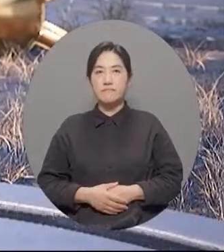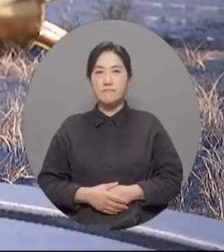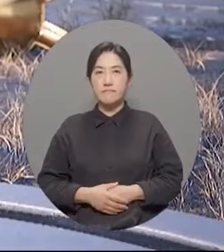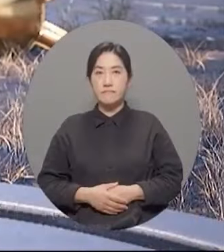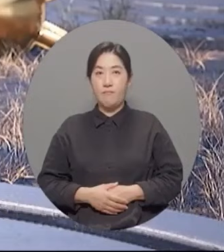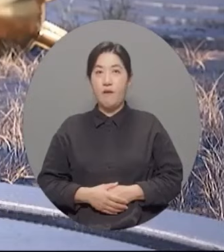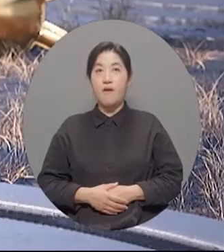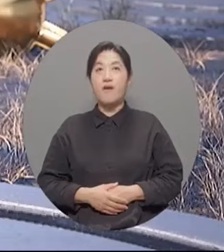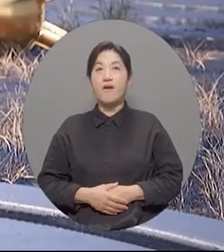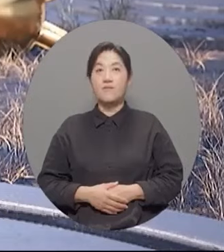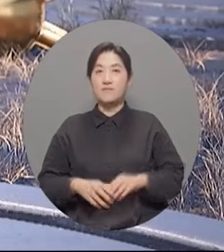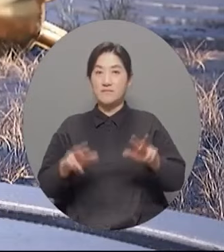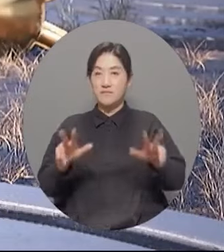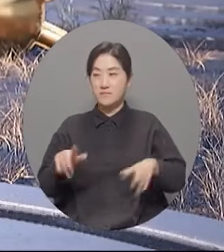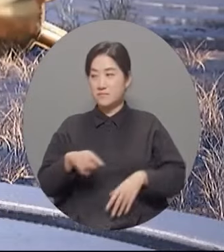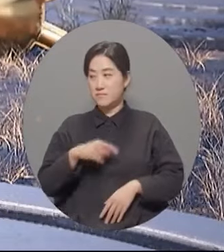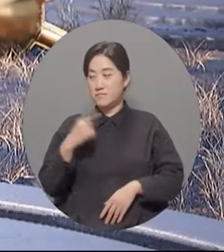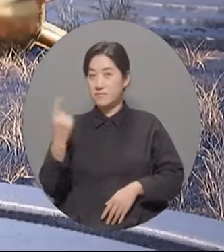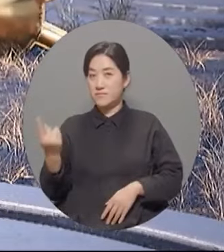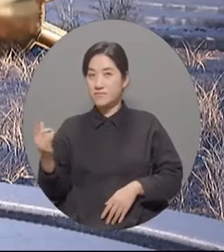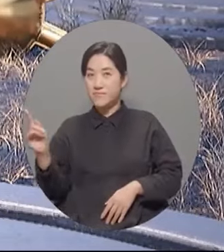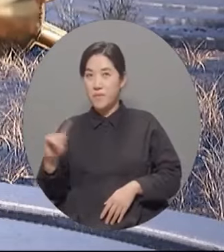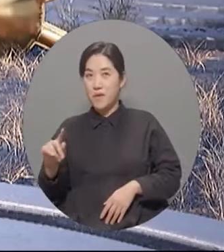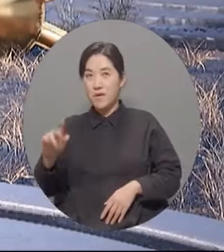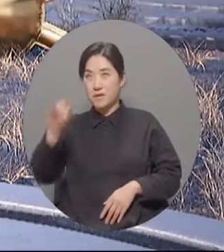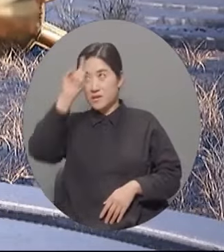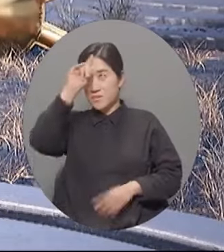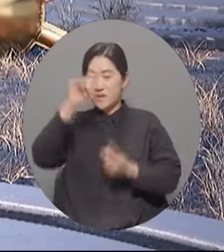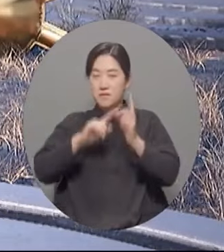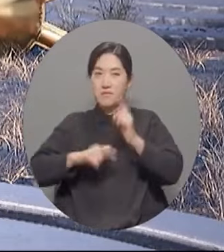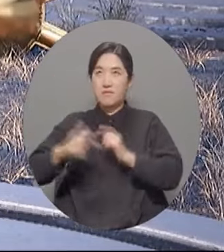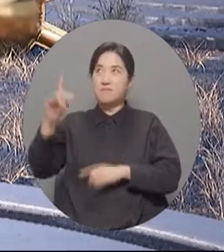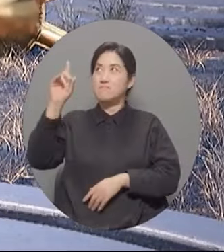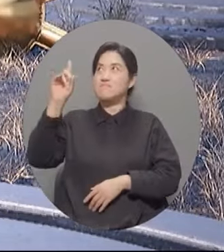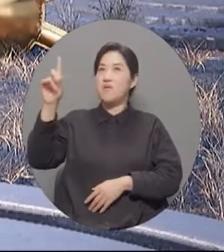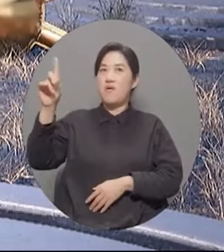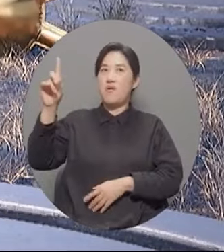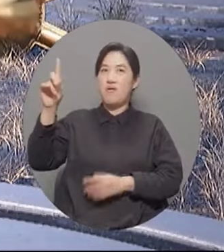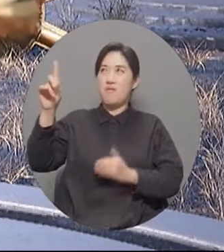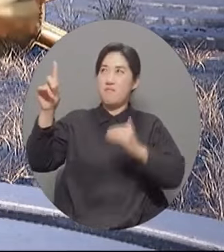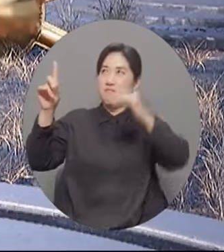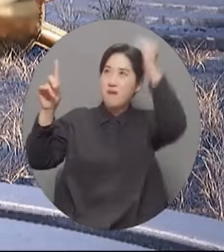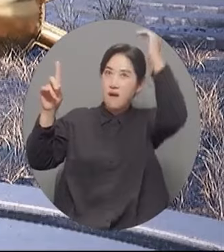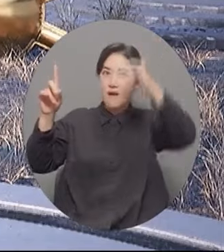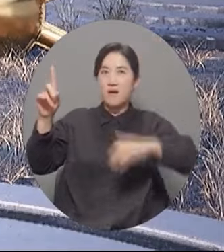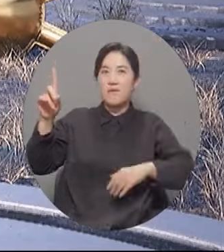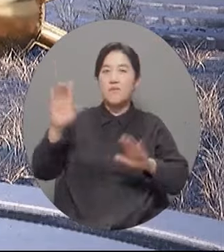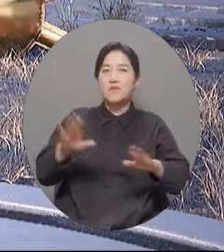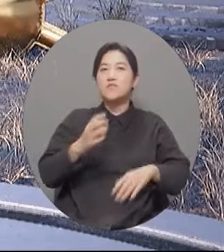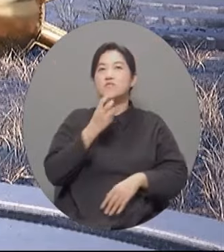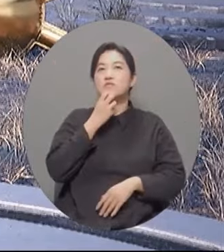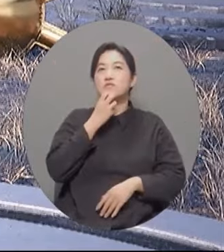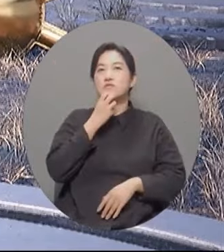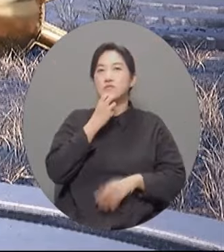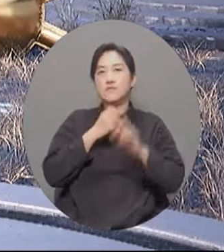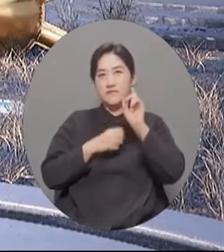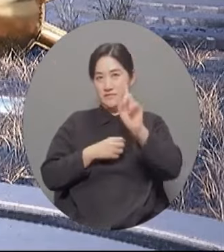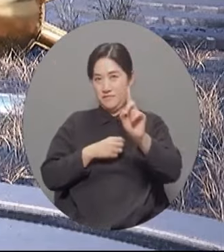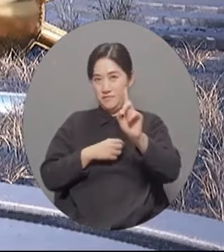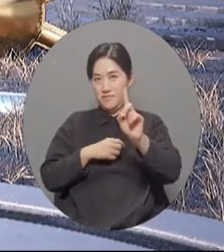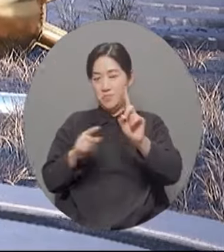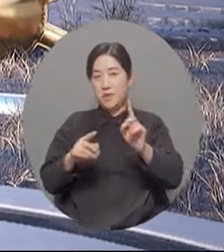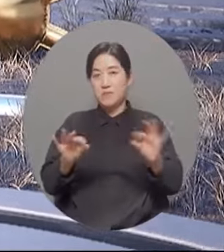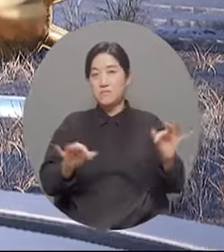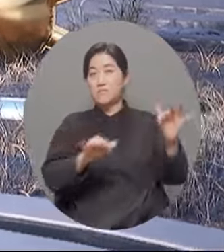나누죠네 지금 제 옆에는 키보다 더 큰 1이 있습니다 1 오늘 서울은 1이었습니다